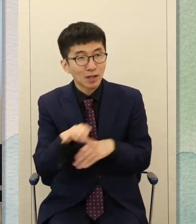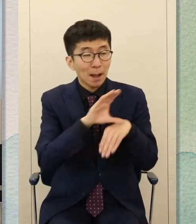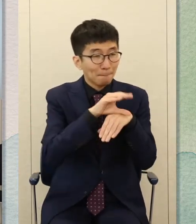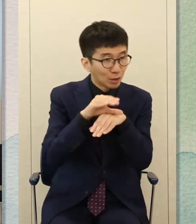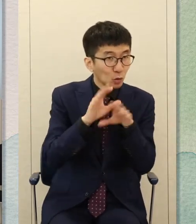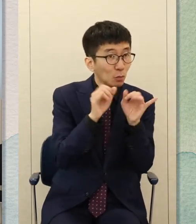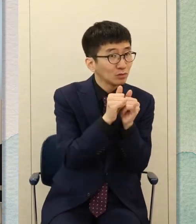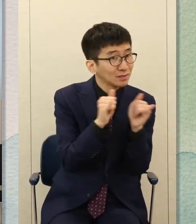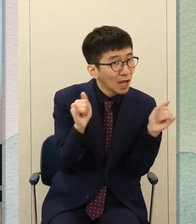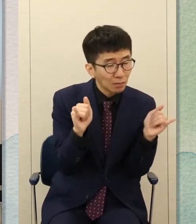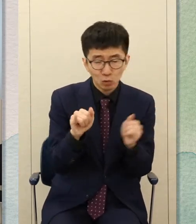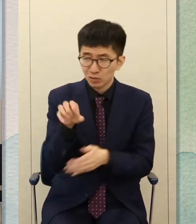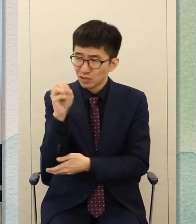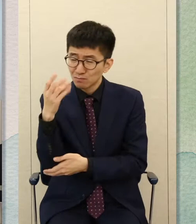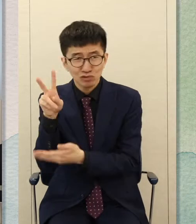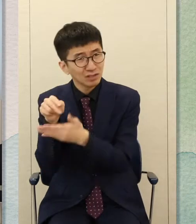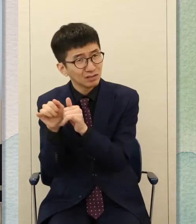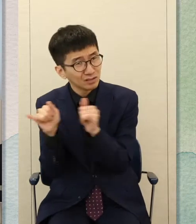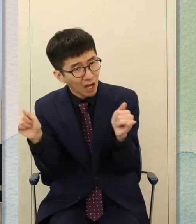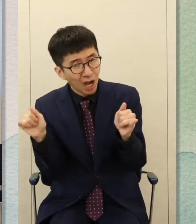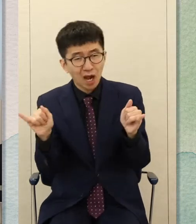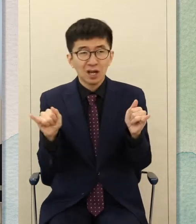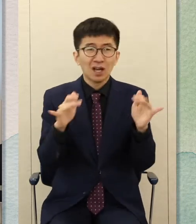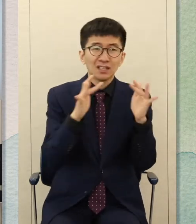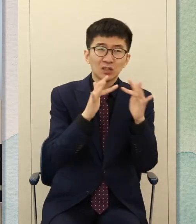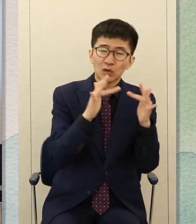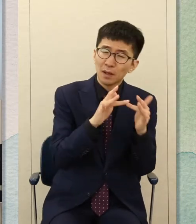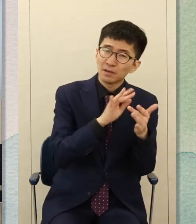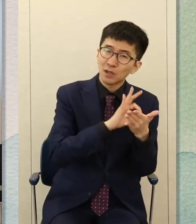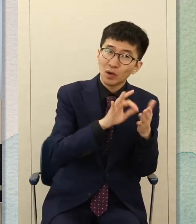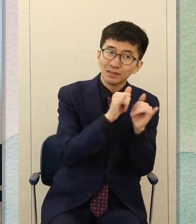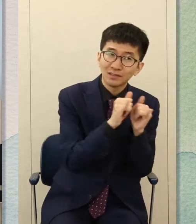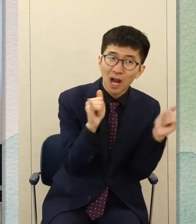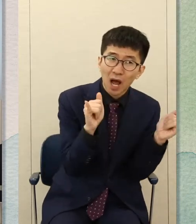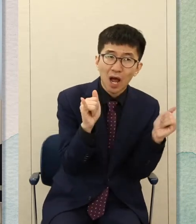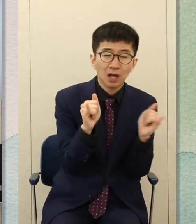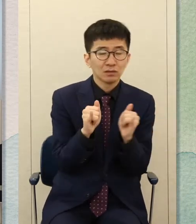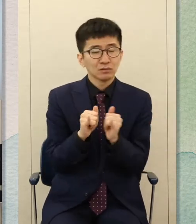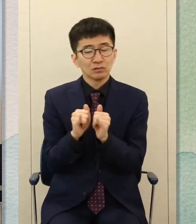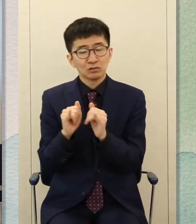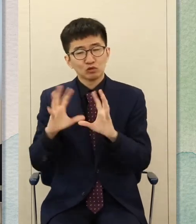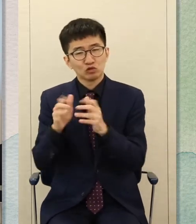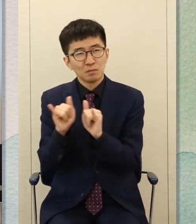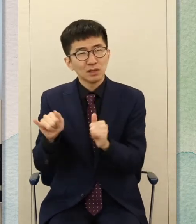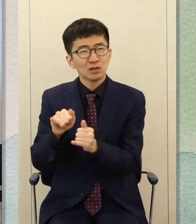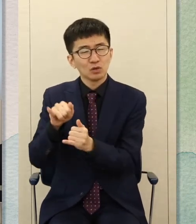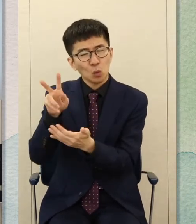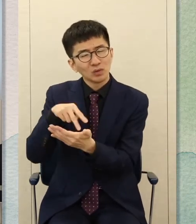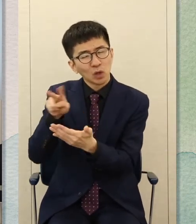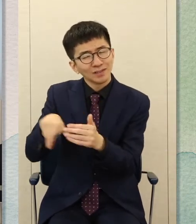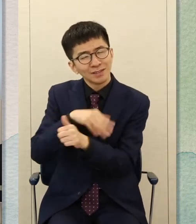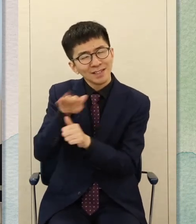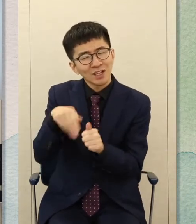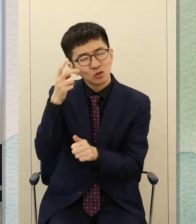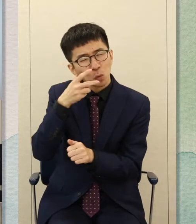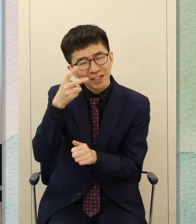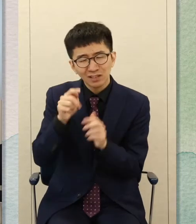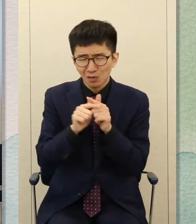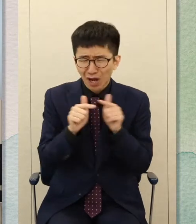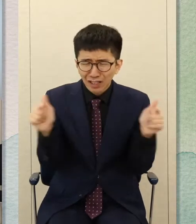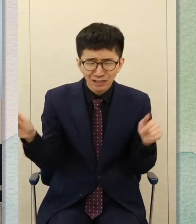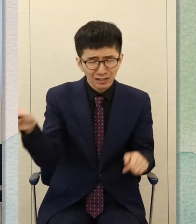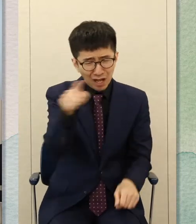인터넷 이용자, 내지는 국민 독서 실태에 응답하시는 분들, 예, 되게 응답률도 낮은데 예, 응답하시는 분들, 예,